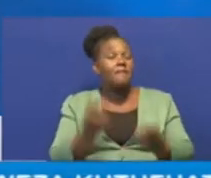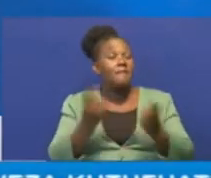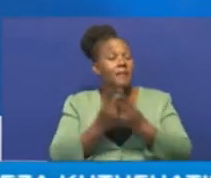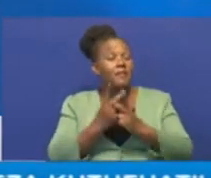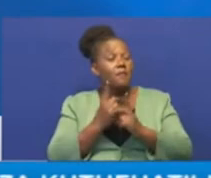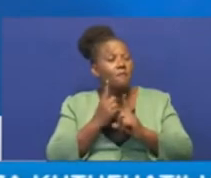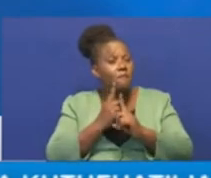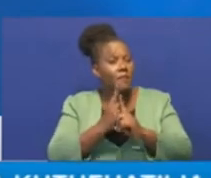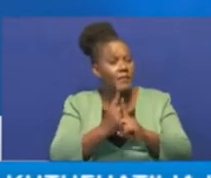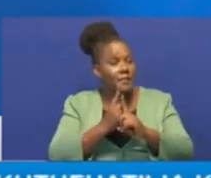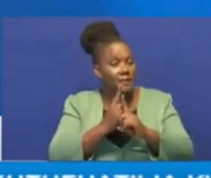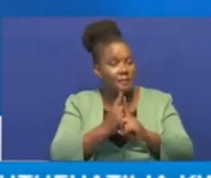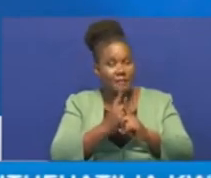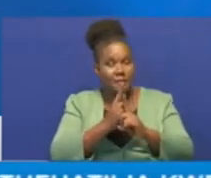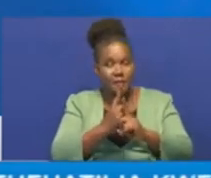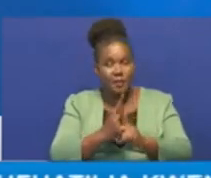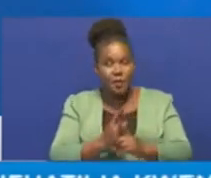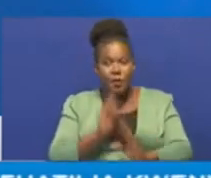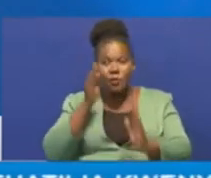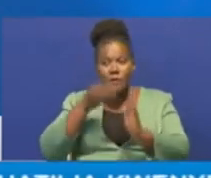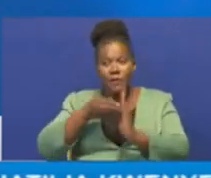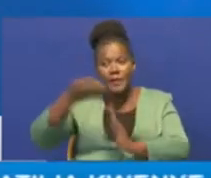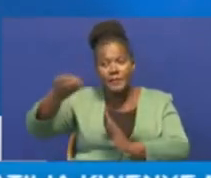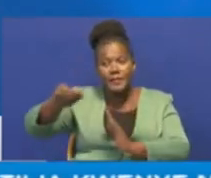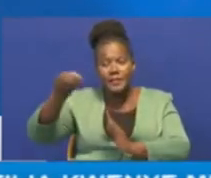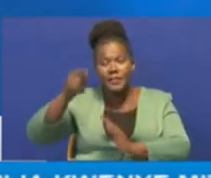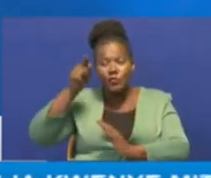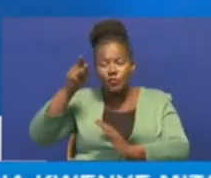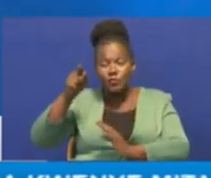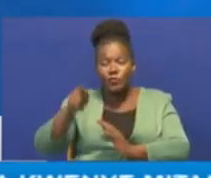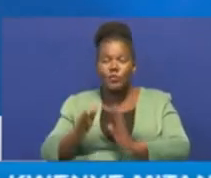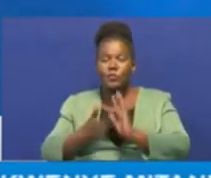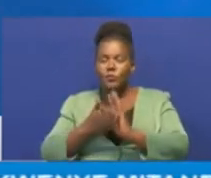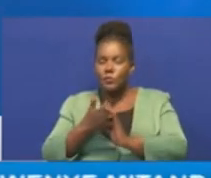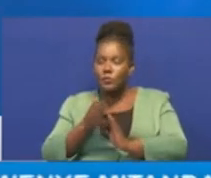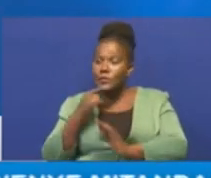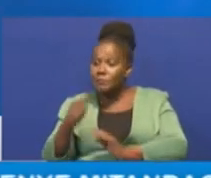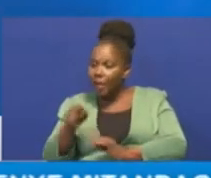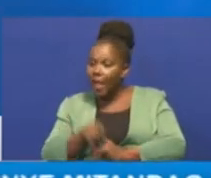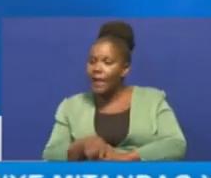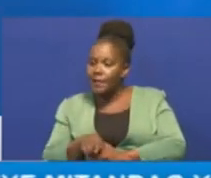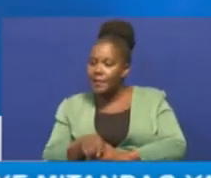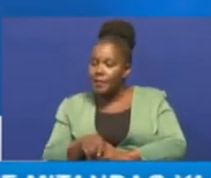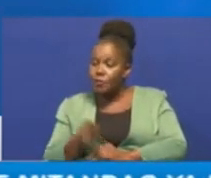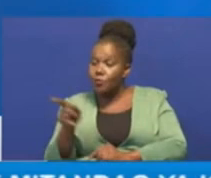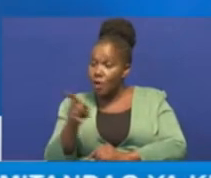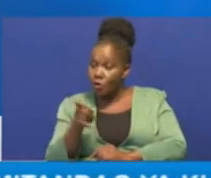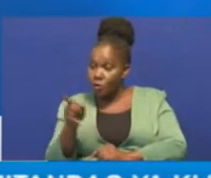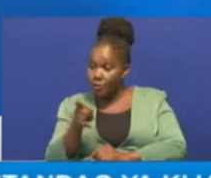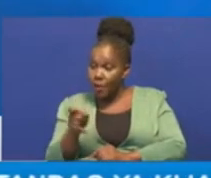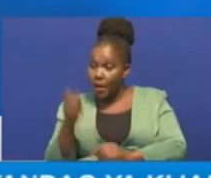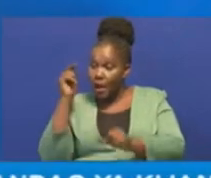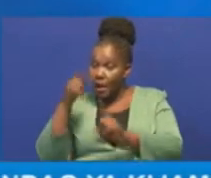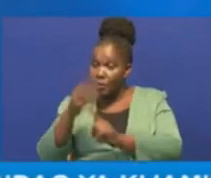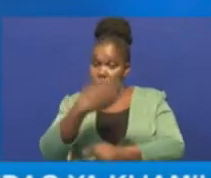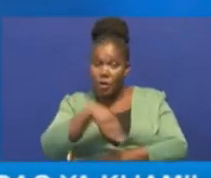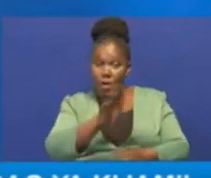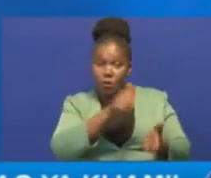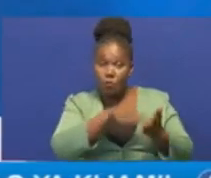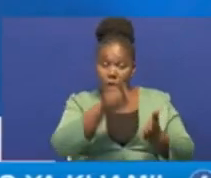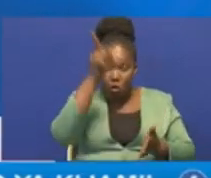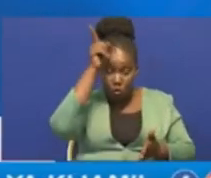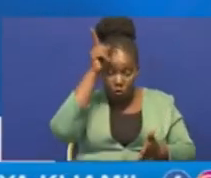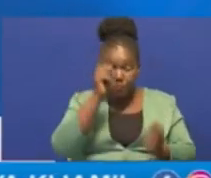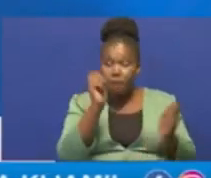Wewe tulikwambia hata tukienda kwenye mavijijini kule ambako ilikoanzia, kwamba wewe tulisema tunakukopesha pesa ukanunue ng'ombe ufuge.